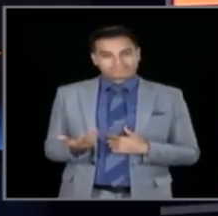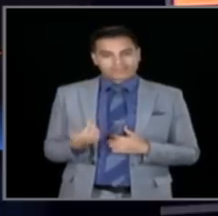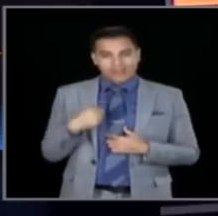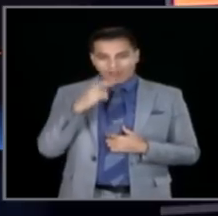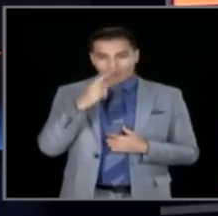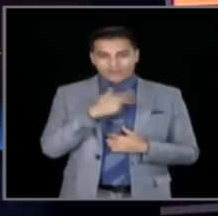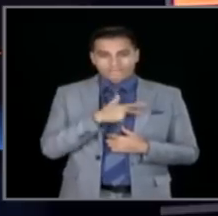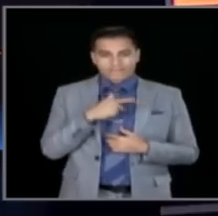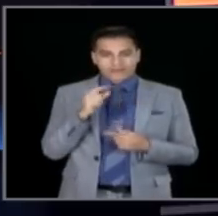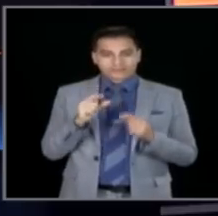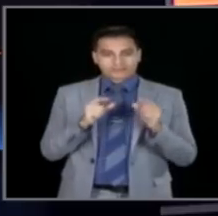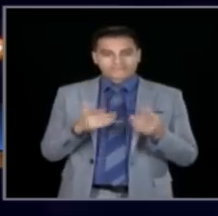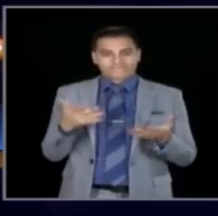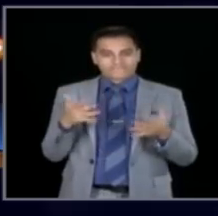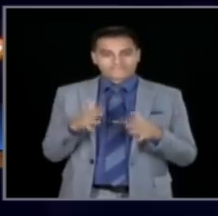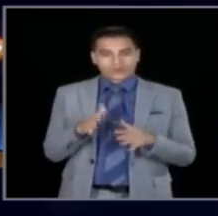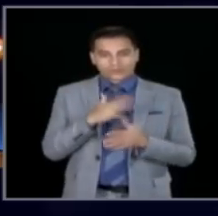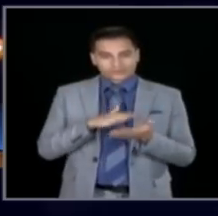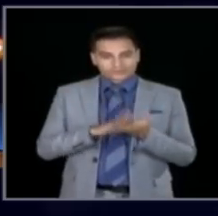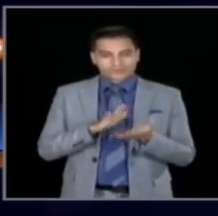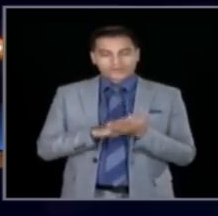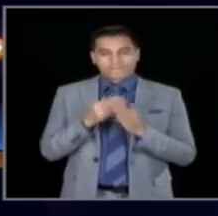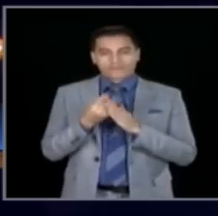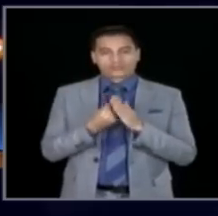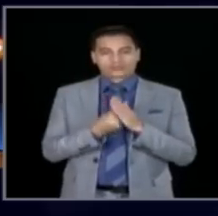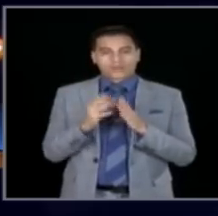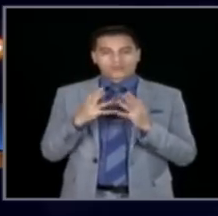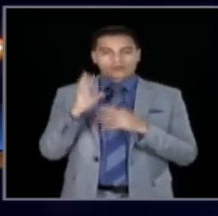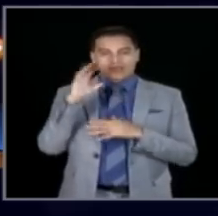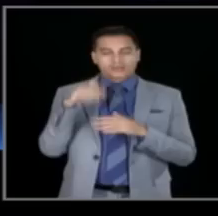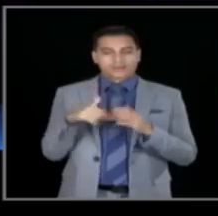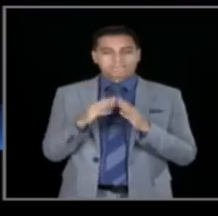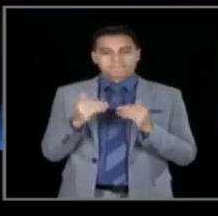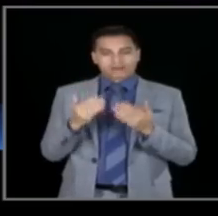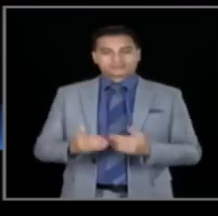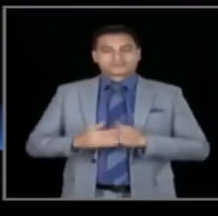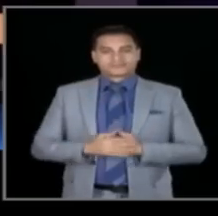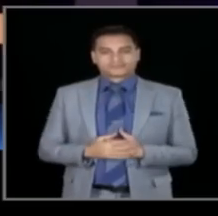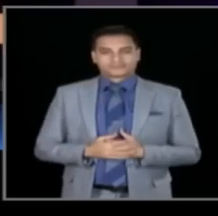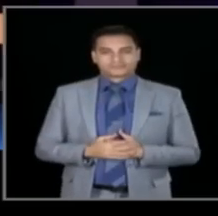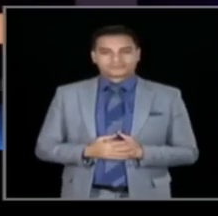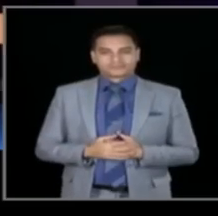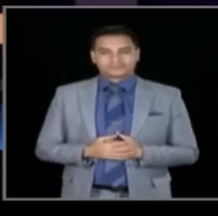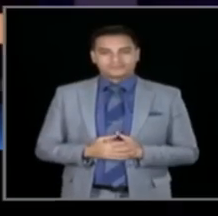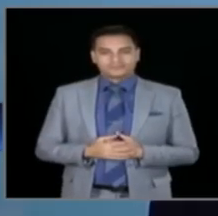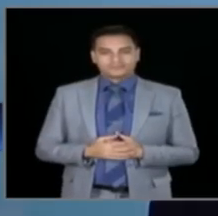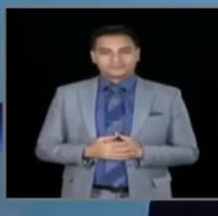هنقول مين ولا مين؟ نحيي منتخب كرة اليد المصري.